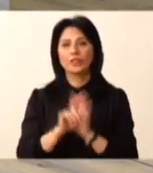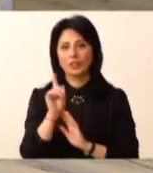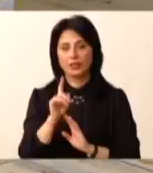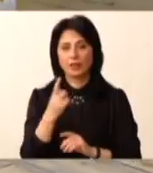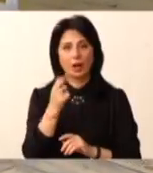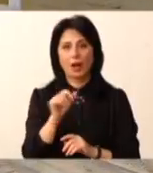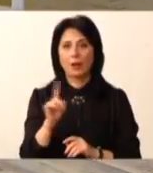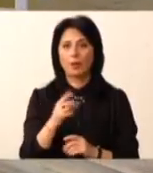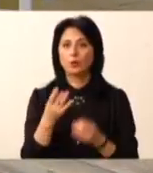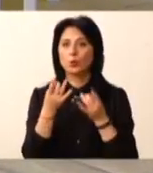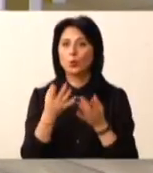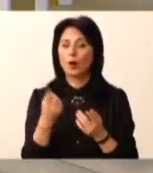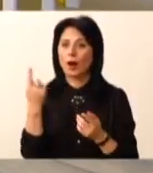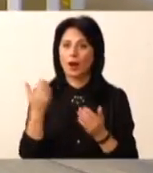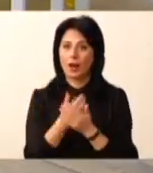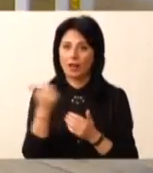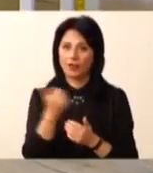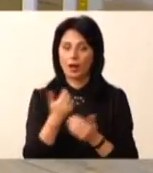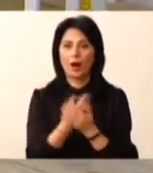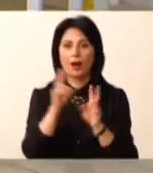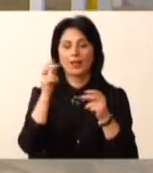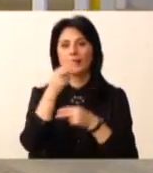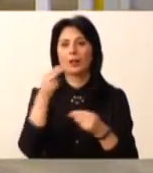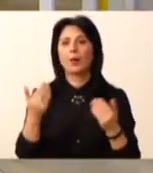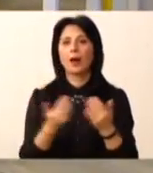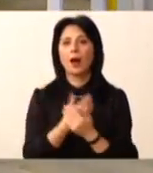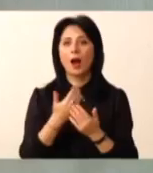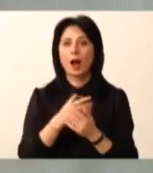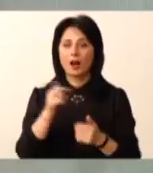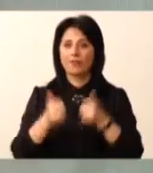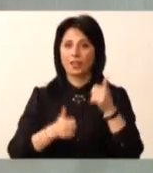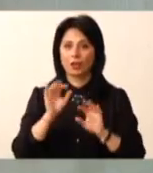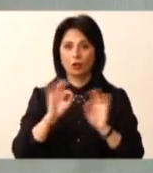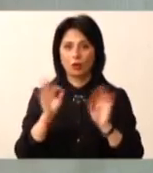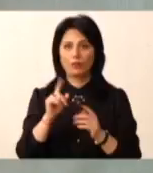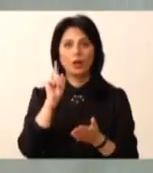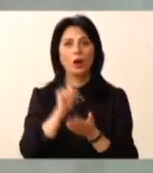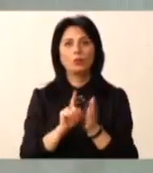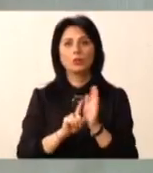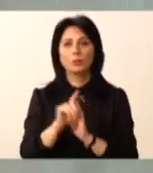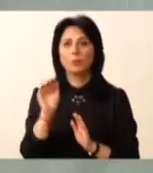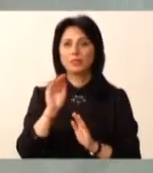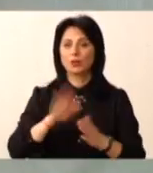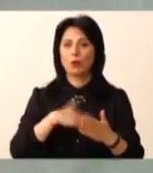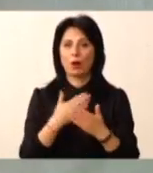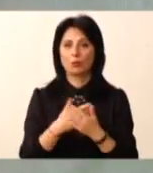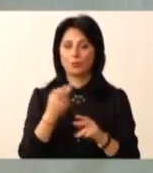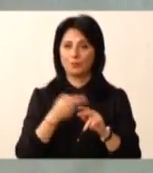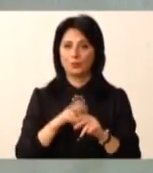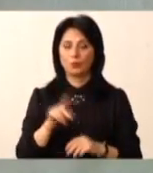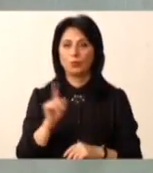არა მარტო უბრალოდ ახალ კვირას, ვიწყებთ ახალ თემებს, ვიწყებთ ახალ ვიქტორინას და ვიწყებთ აუცილებლად ფიზიკური აქტივობით, იმიტომ